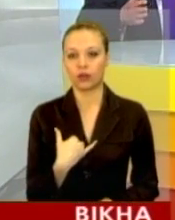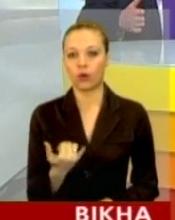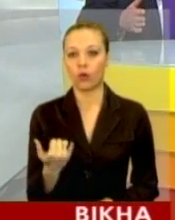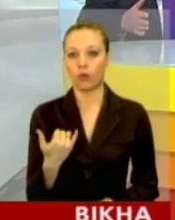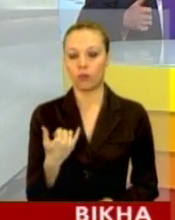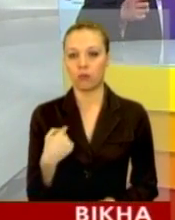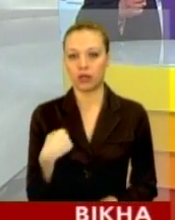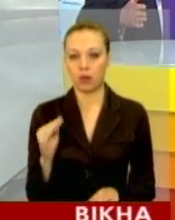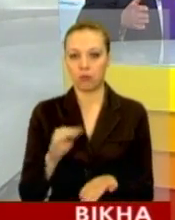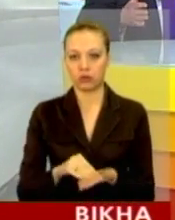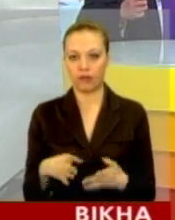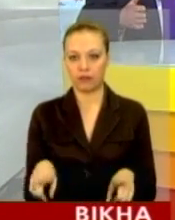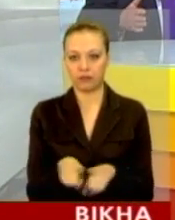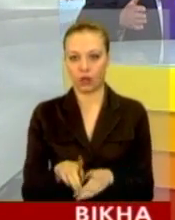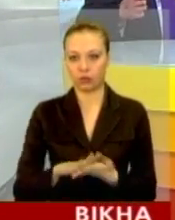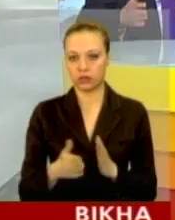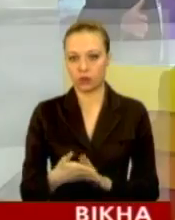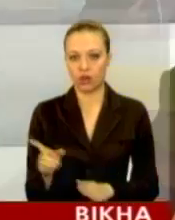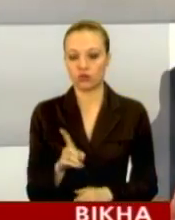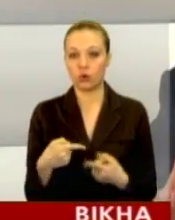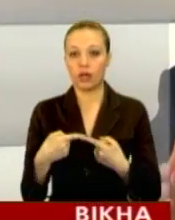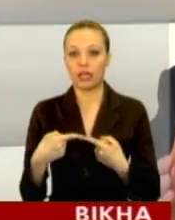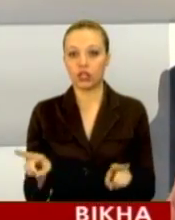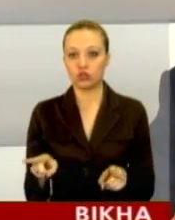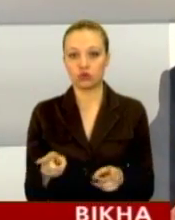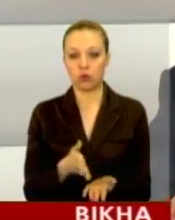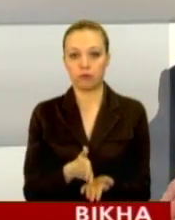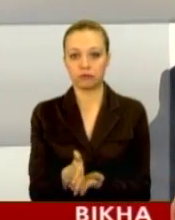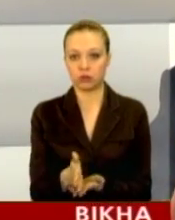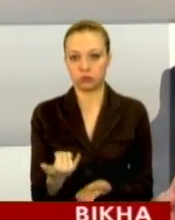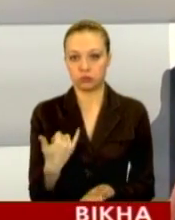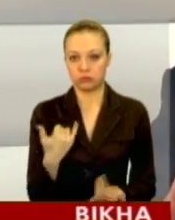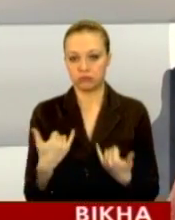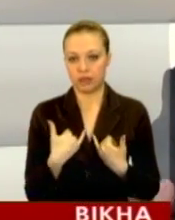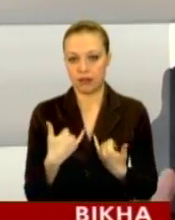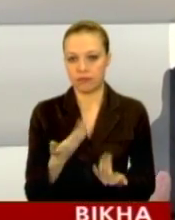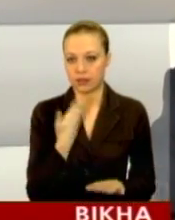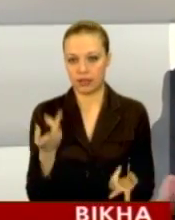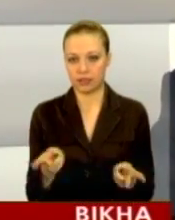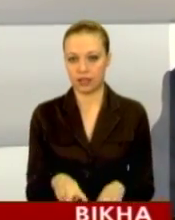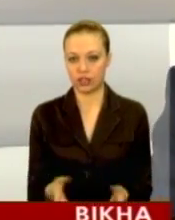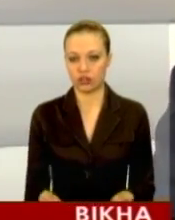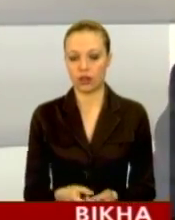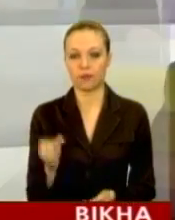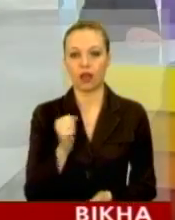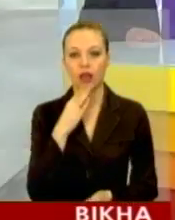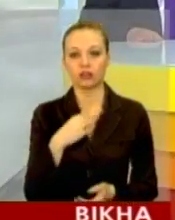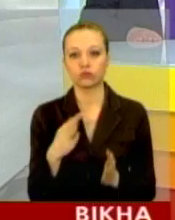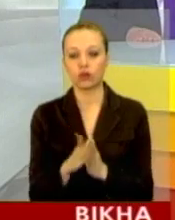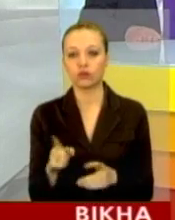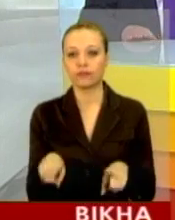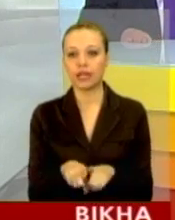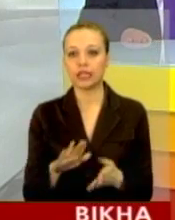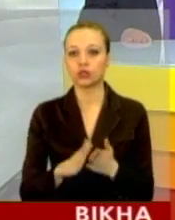Мене поставили в таку ситуацію, що іншого варіанту для мене не залишили. А скажіть, будь ласка, що в